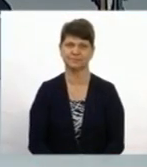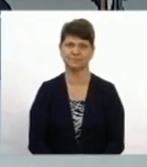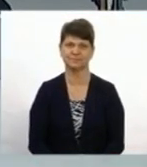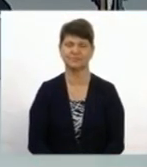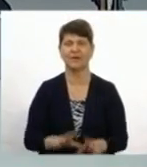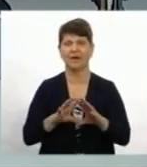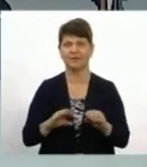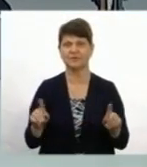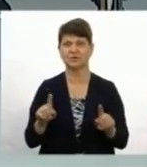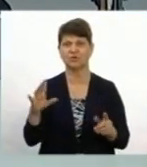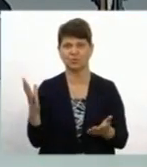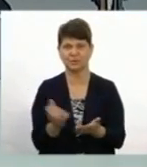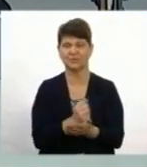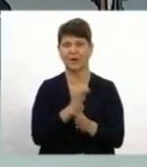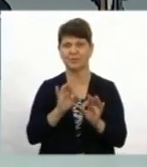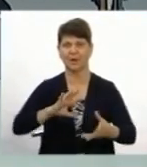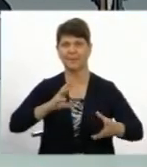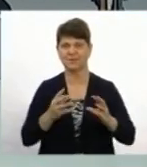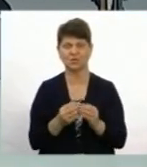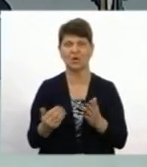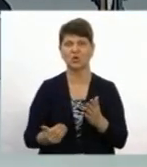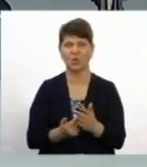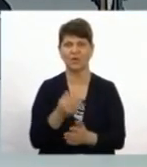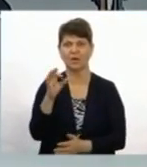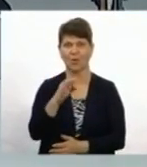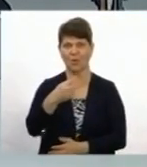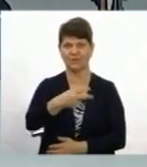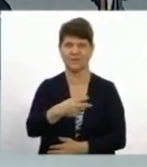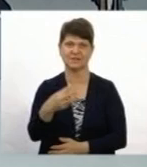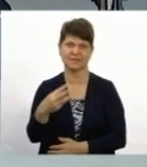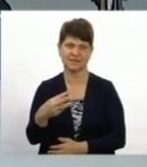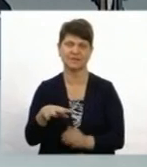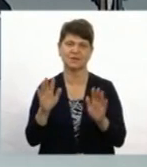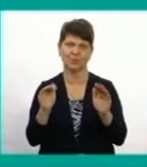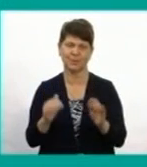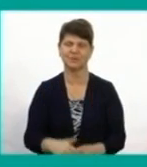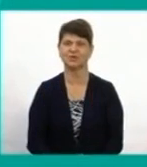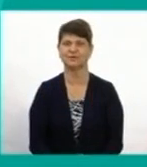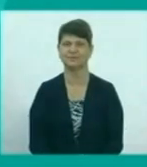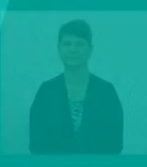Це все, що встигаємо розповісти. Підсумковий випуск новин дивіться о 20:30. Дочекайтеся.